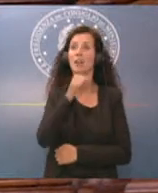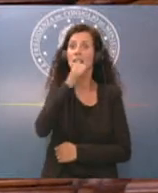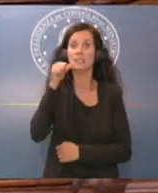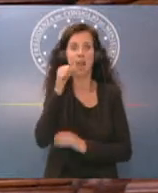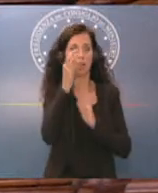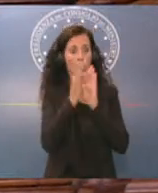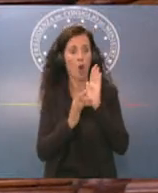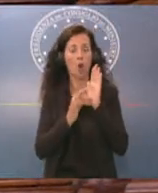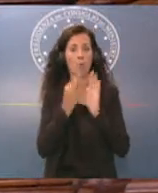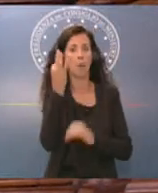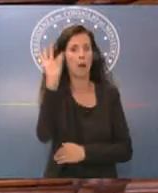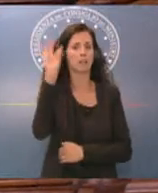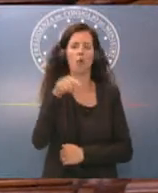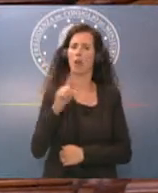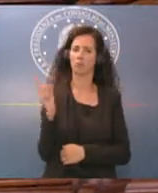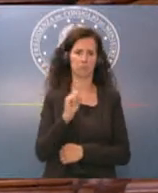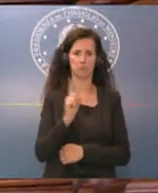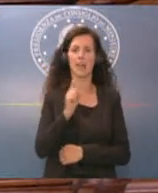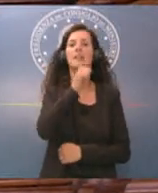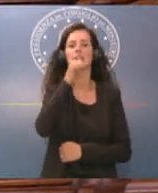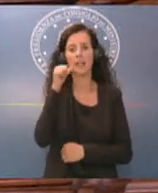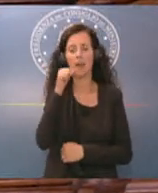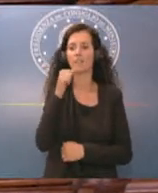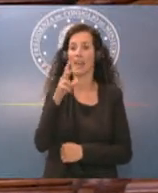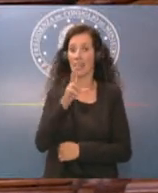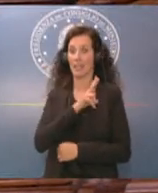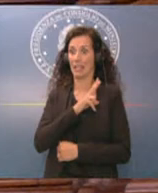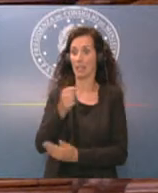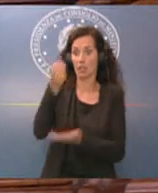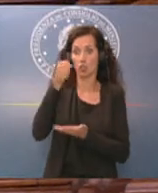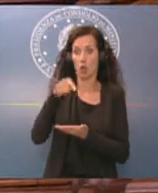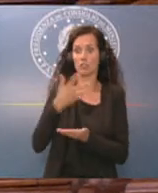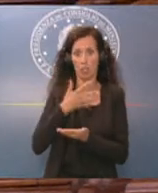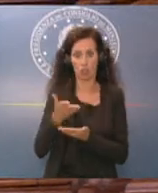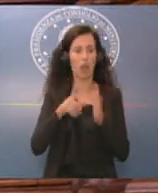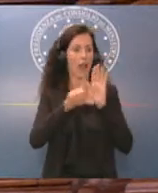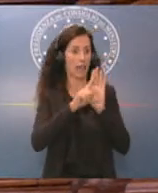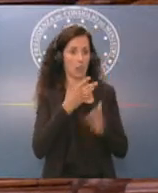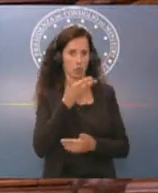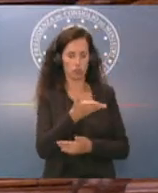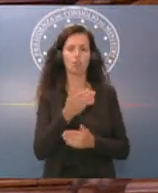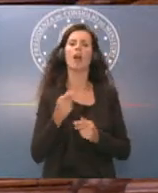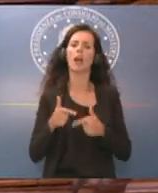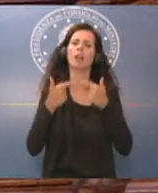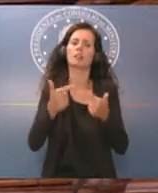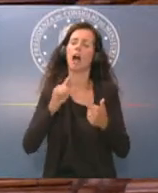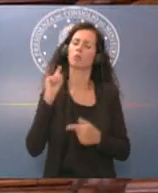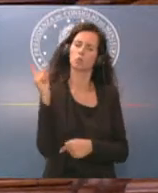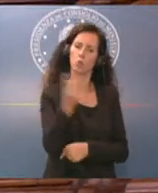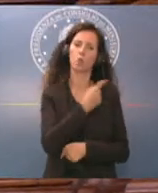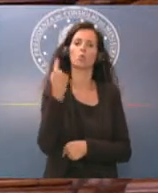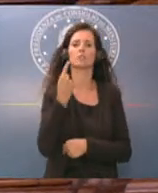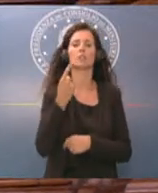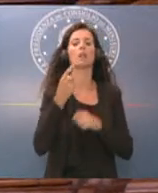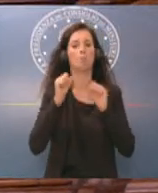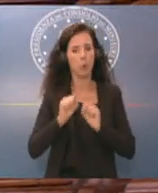particolari, serve utilizzare le risorse e le leggi che ci sono per concedere a tutti, per